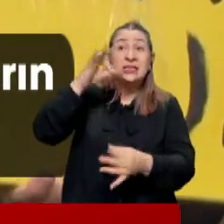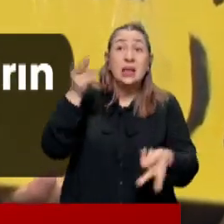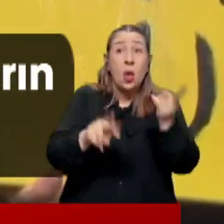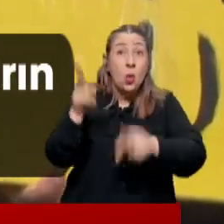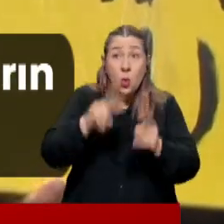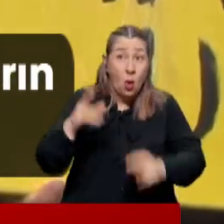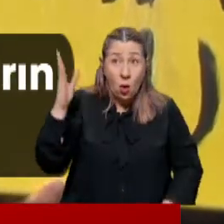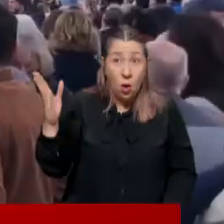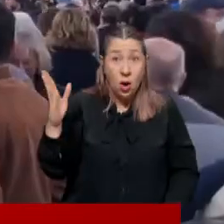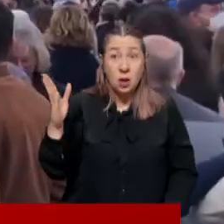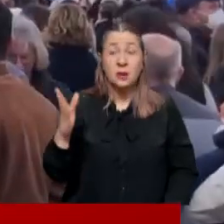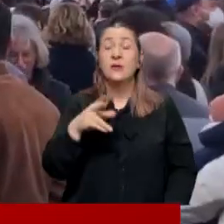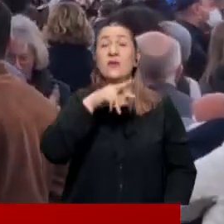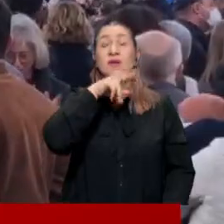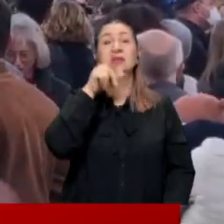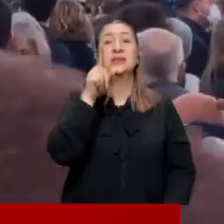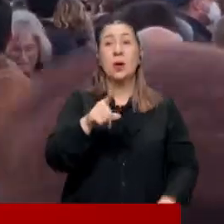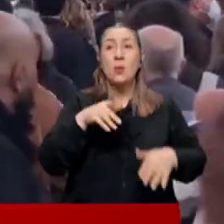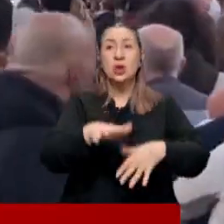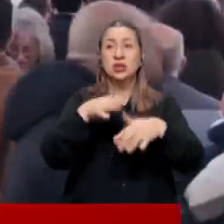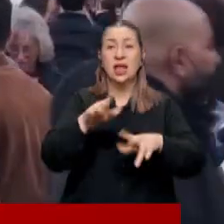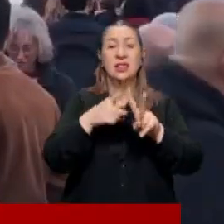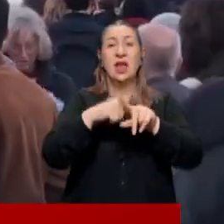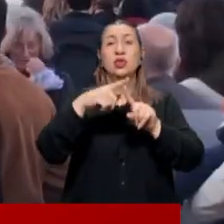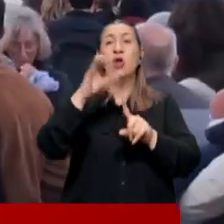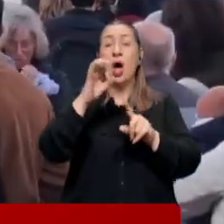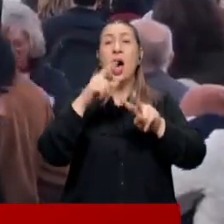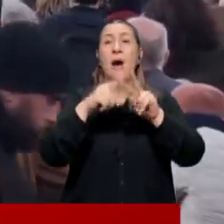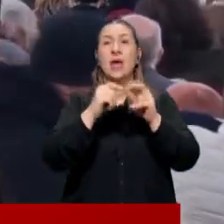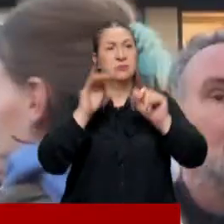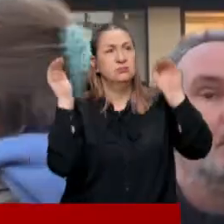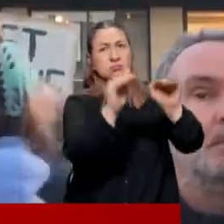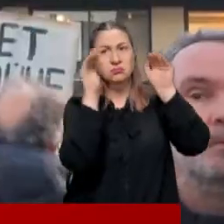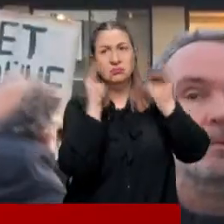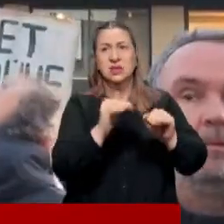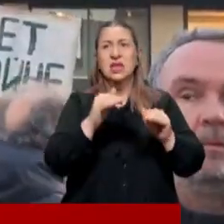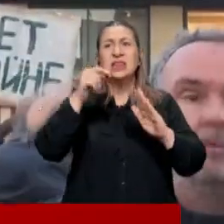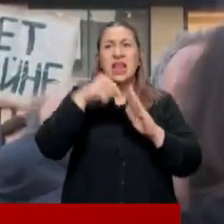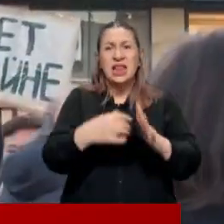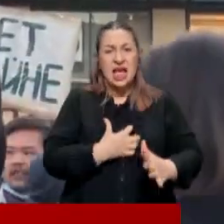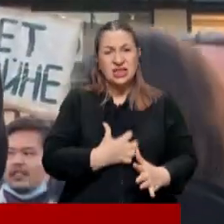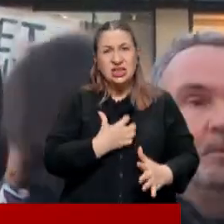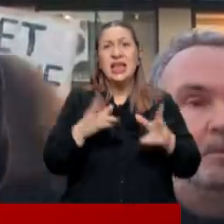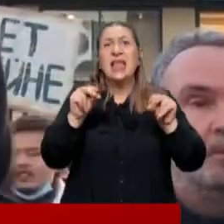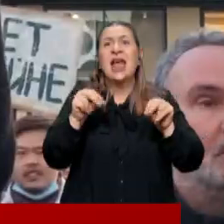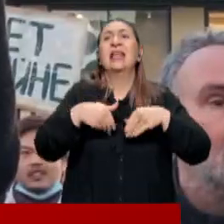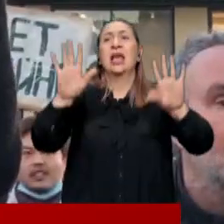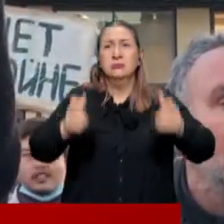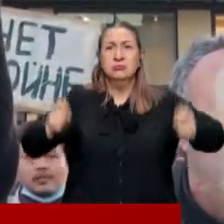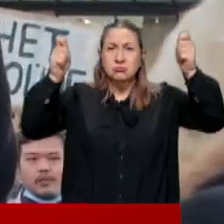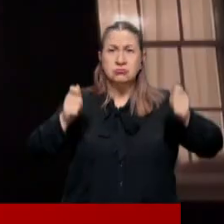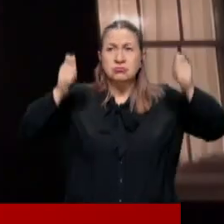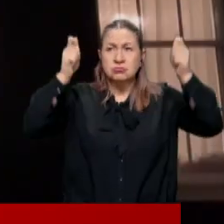orada insanlar oluyor Fransa'da protestocular NATO ve Avrupa Birliği'ne Seslendi derin endişeniz yeterli değil